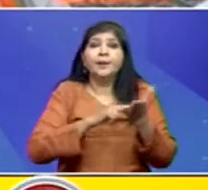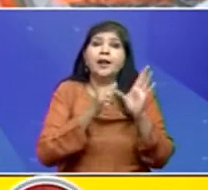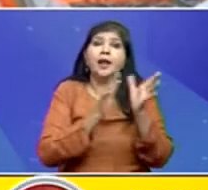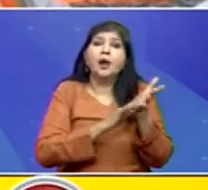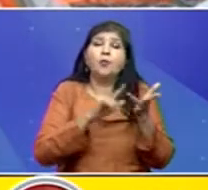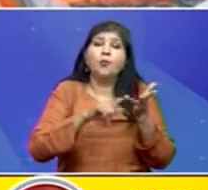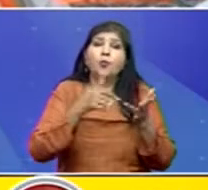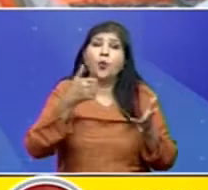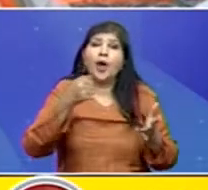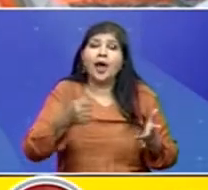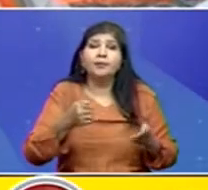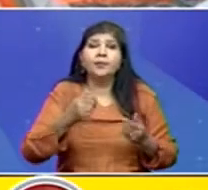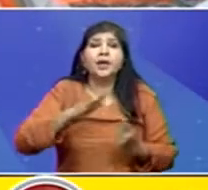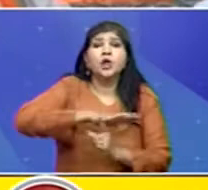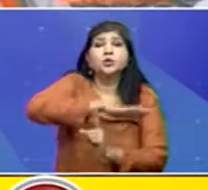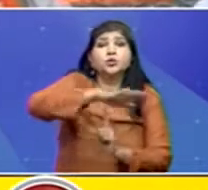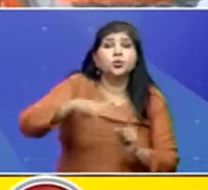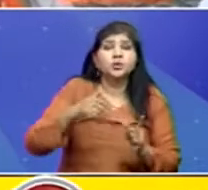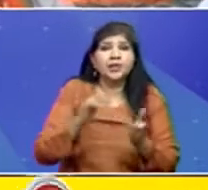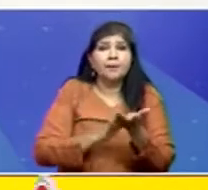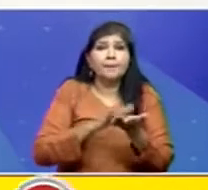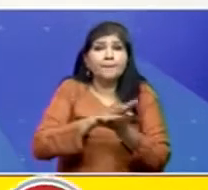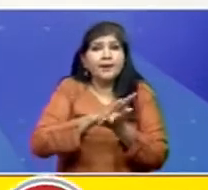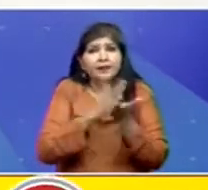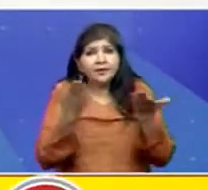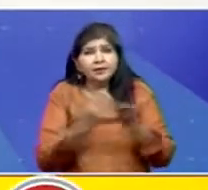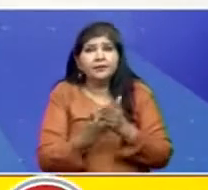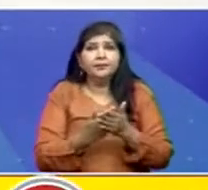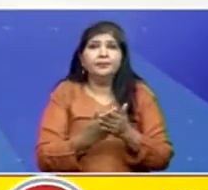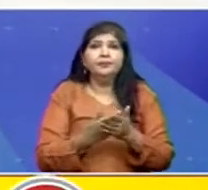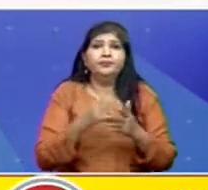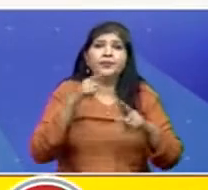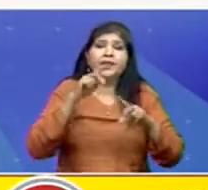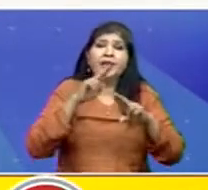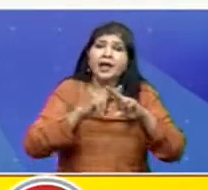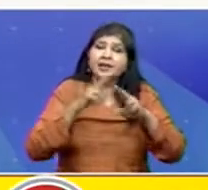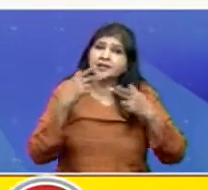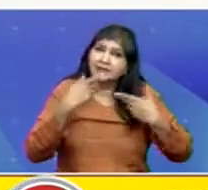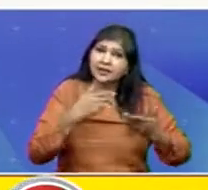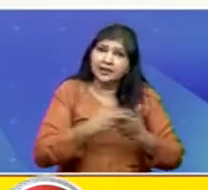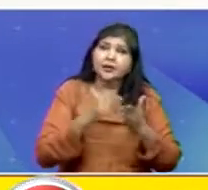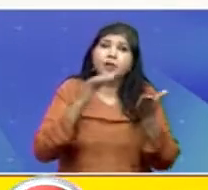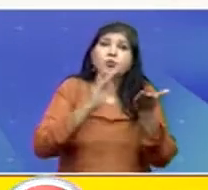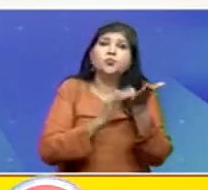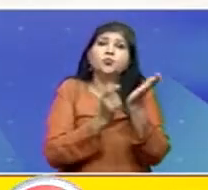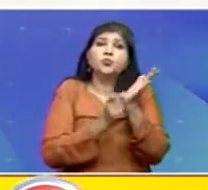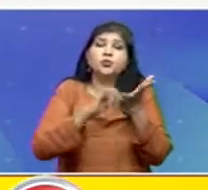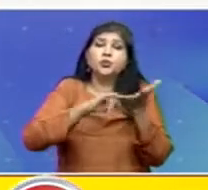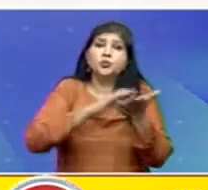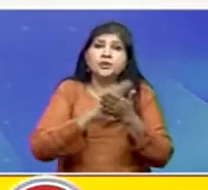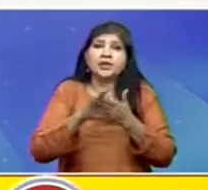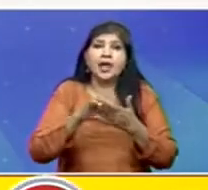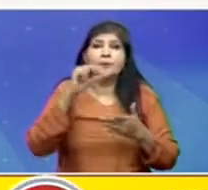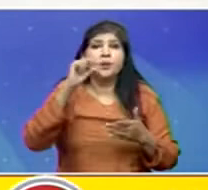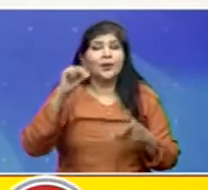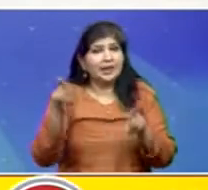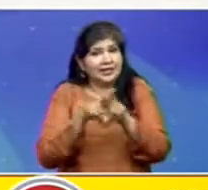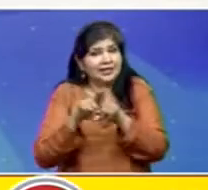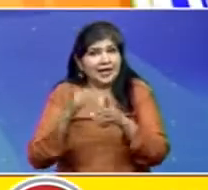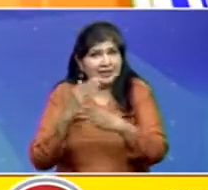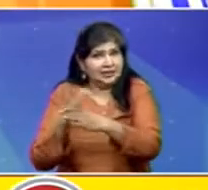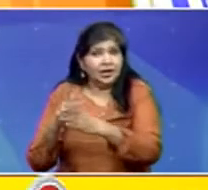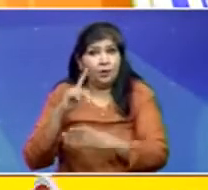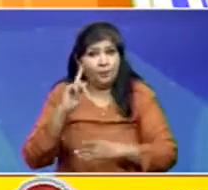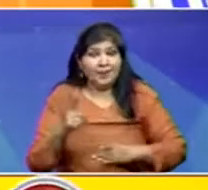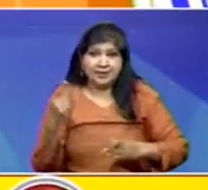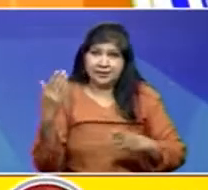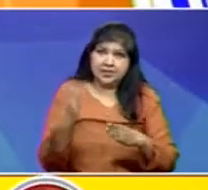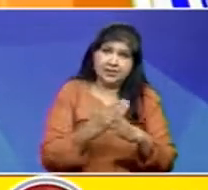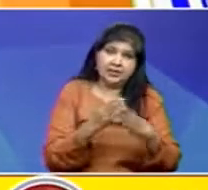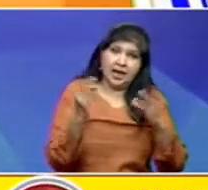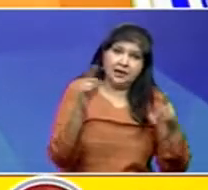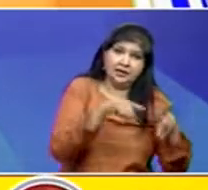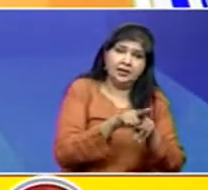ए